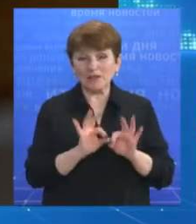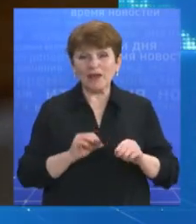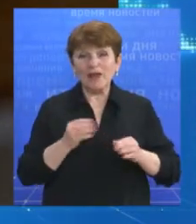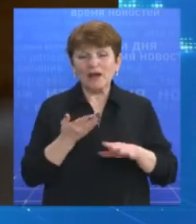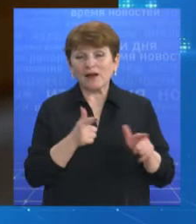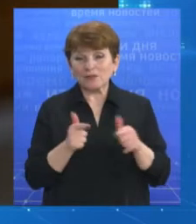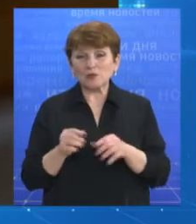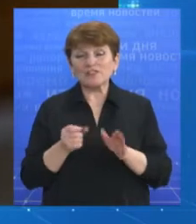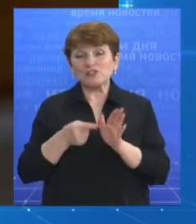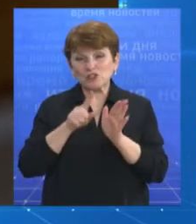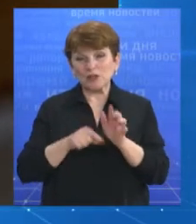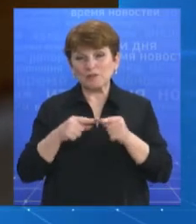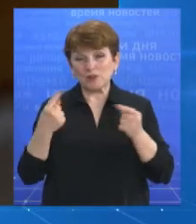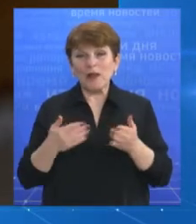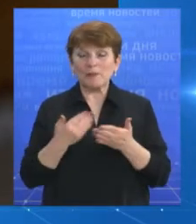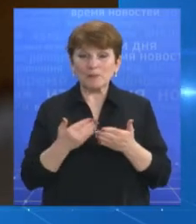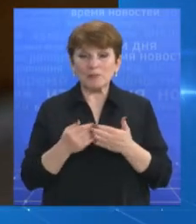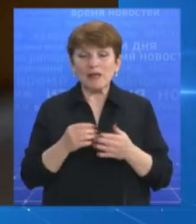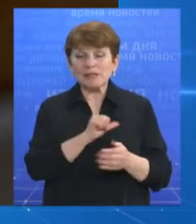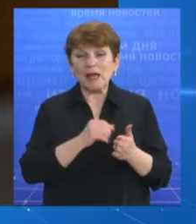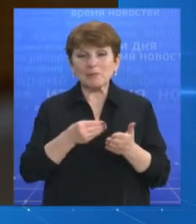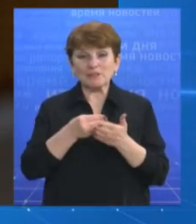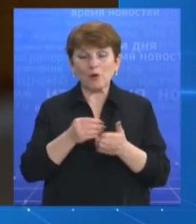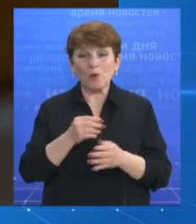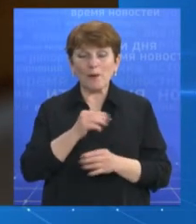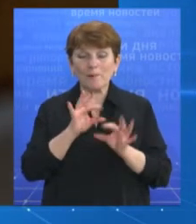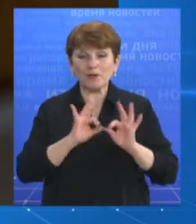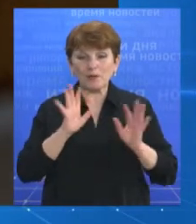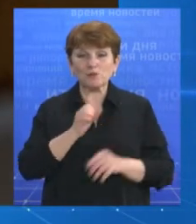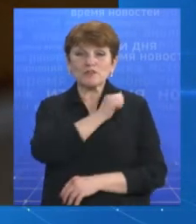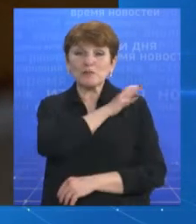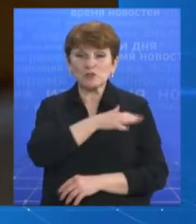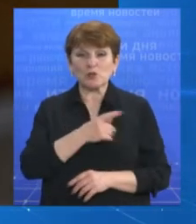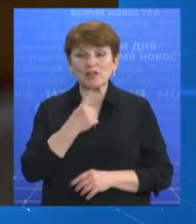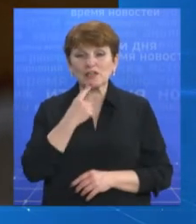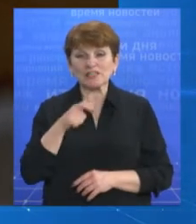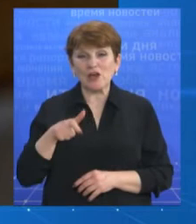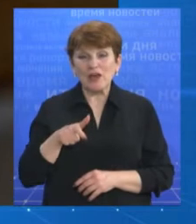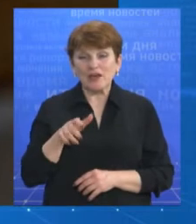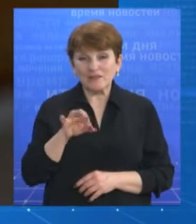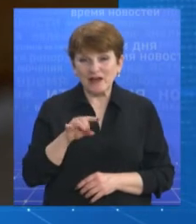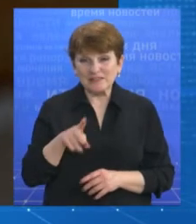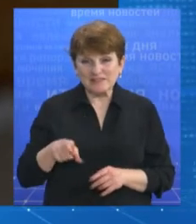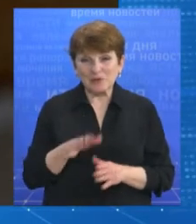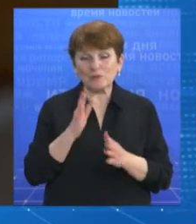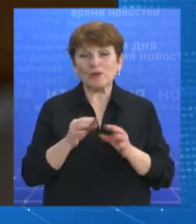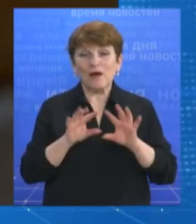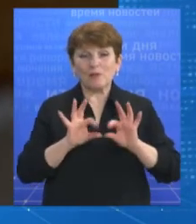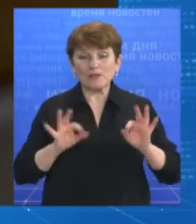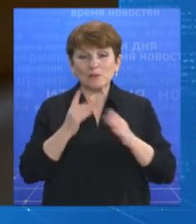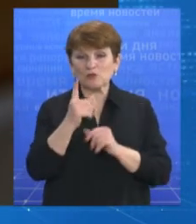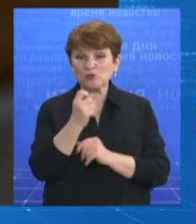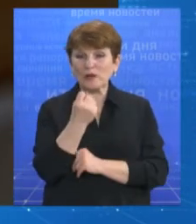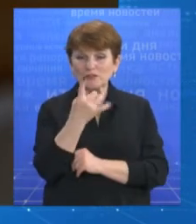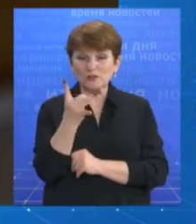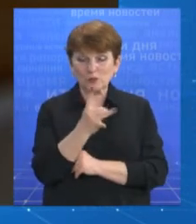по сравнению с другими городами-миллионниками. К примеру, самый дорогой блин будет в Санкт-Петербурге и Красноярске. Приготовить лакомство в этих городах